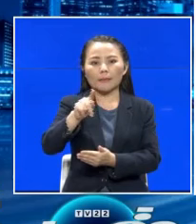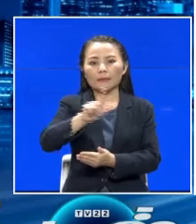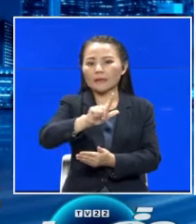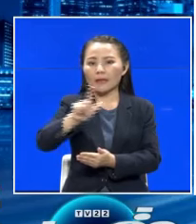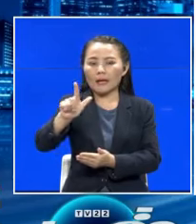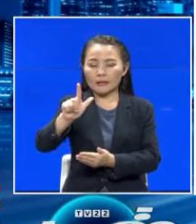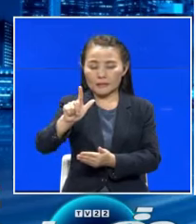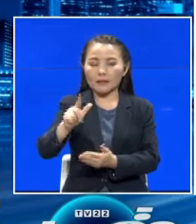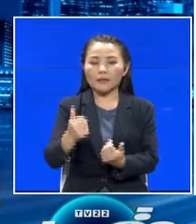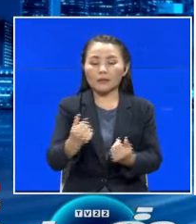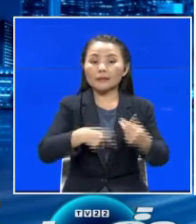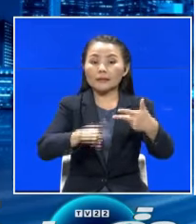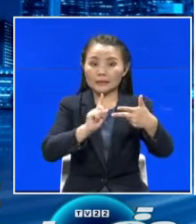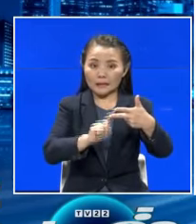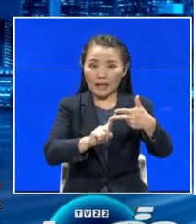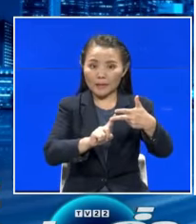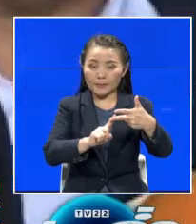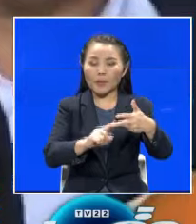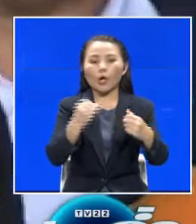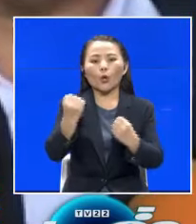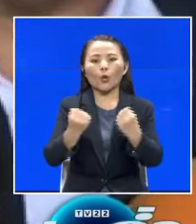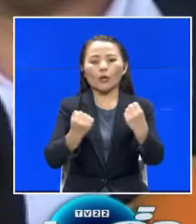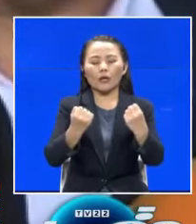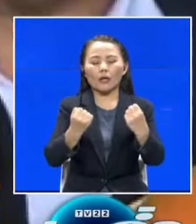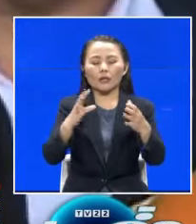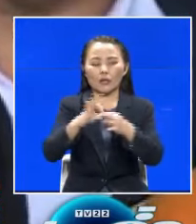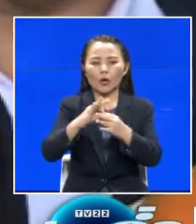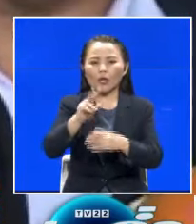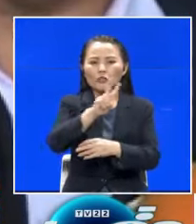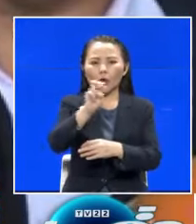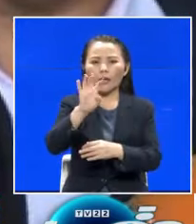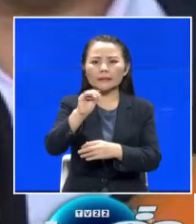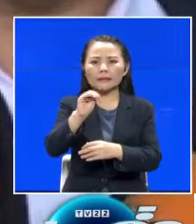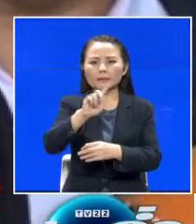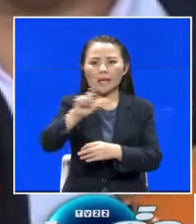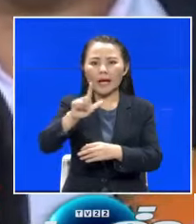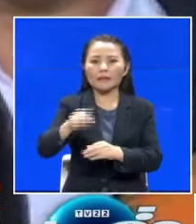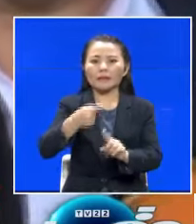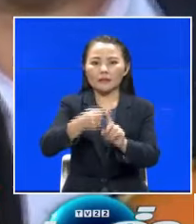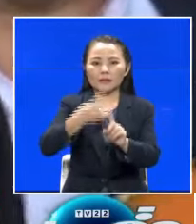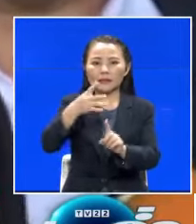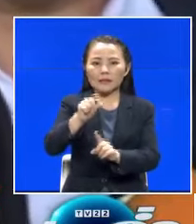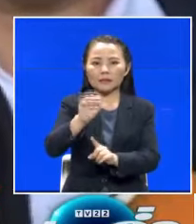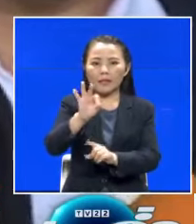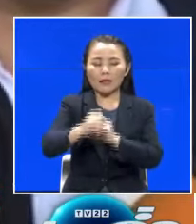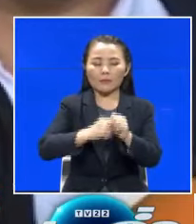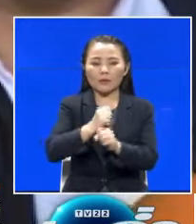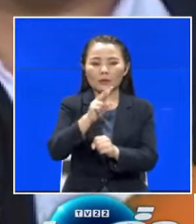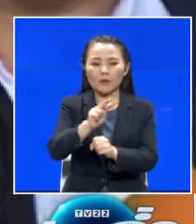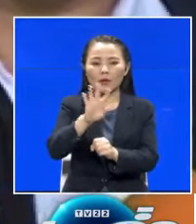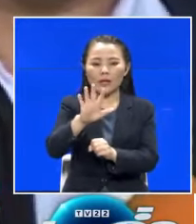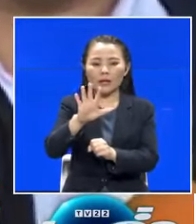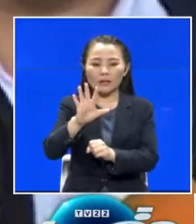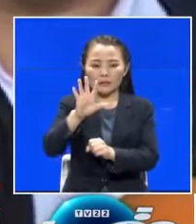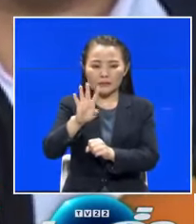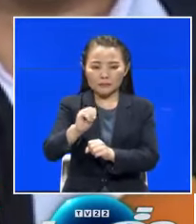คะคดีต่อมาก็คือคดีรถโชว์240ล้านเมื่อ19เมษายนปี2565ศาลฎีก